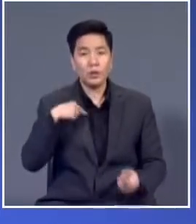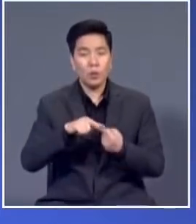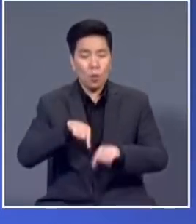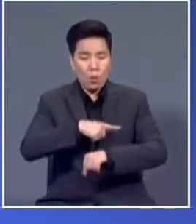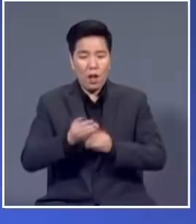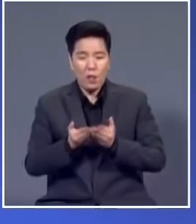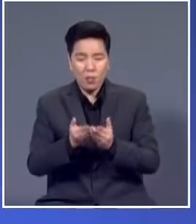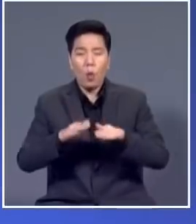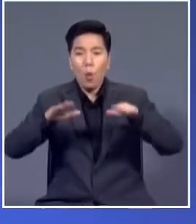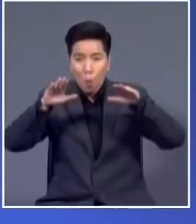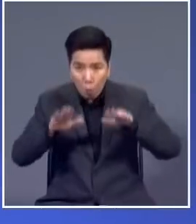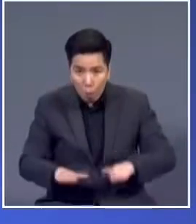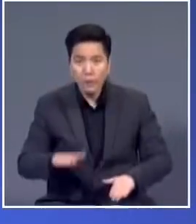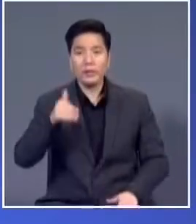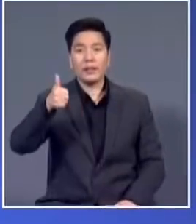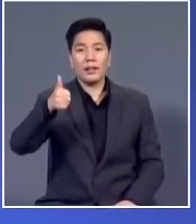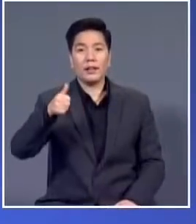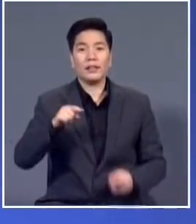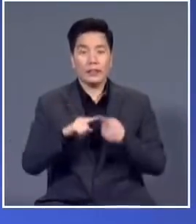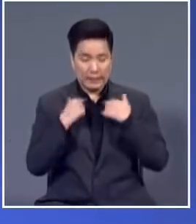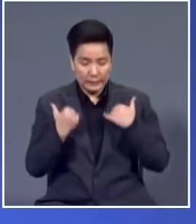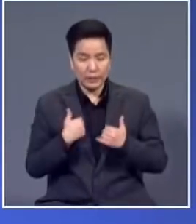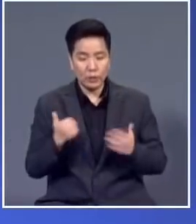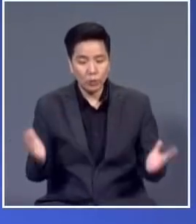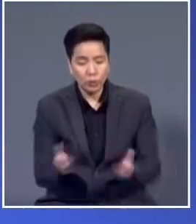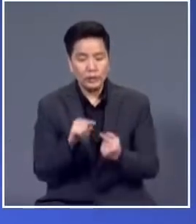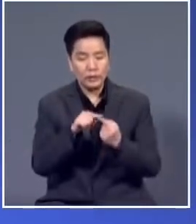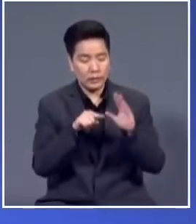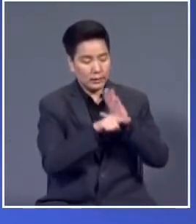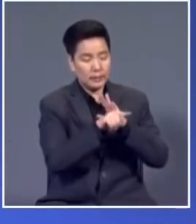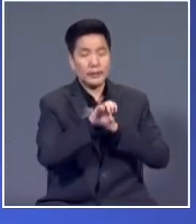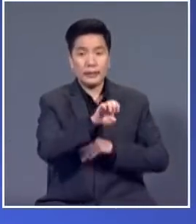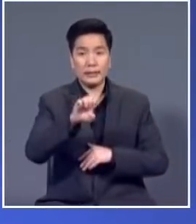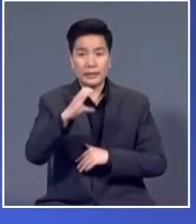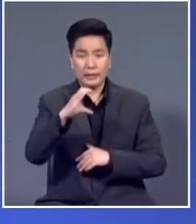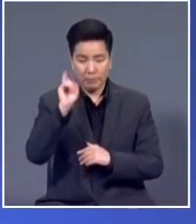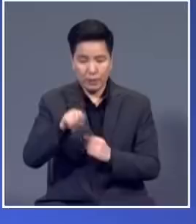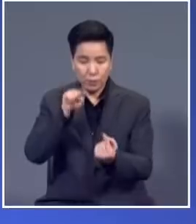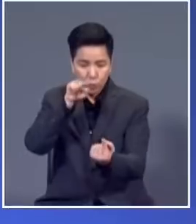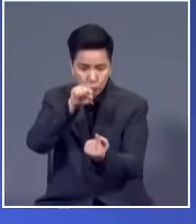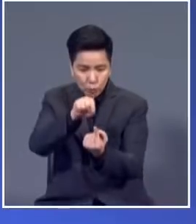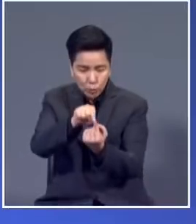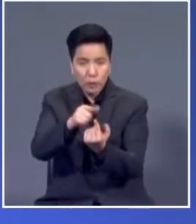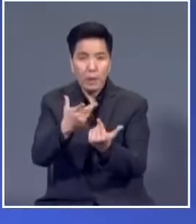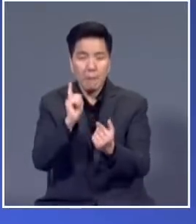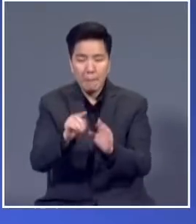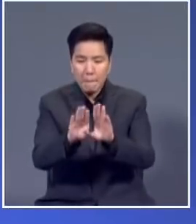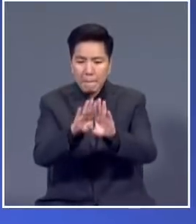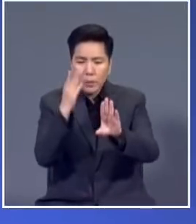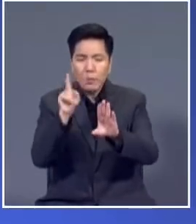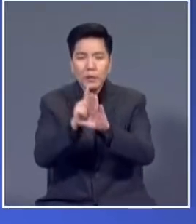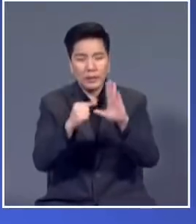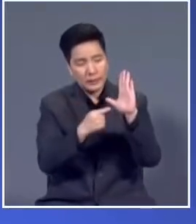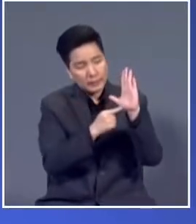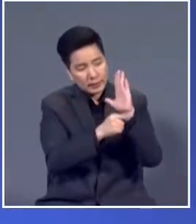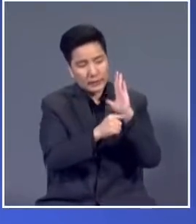การเดินทางลงได้อีกด้วยนอกจากนี้จะเป็นการสนับสนุนให้ EEC เป็นศูนย์กลางอุตสาหกรรมเป้าหมายเป็นประตูเศรษฐกิจเชื่อมเพื่อนบ้าน